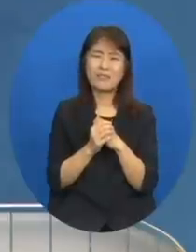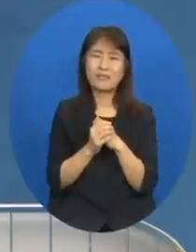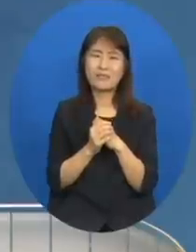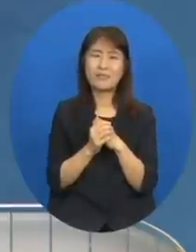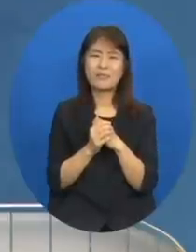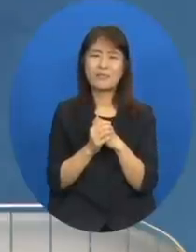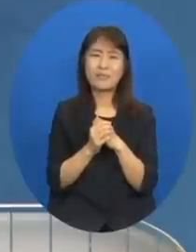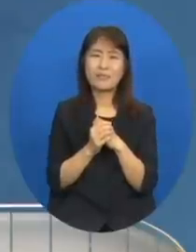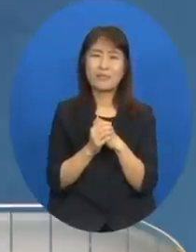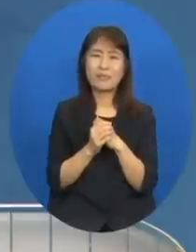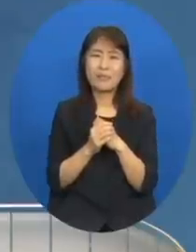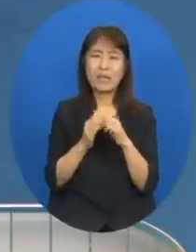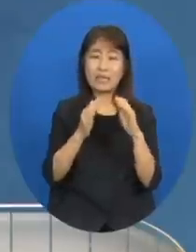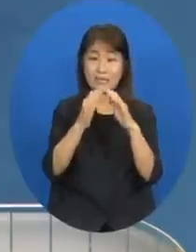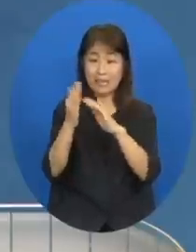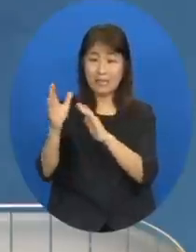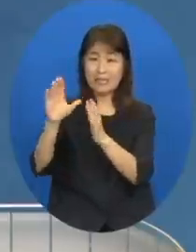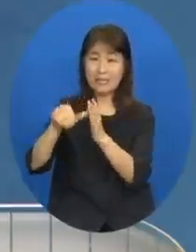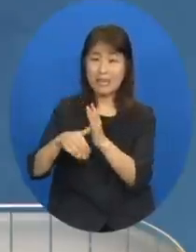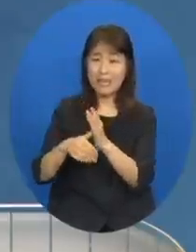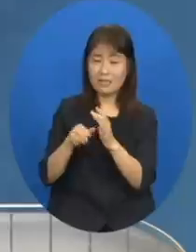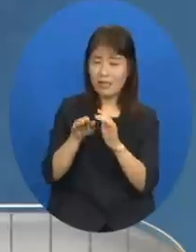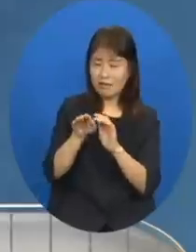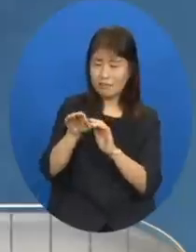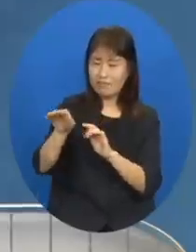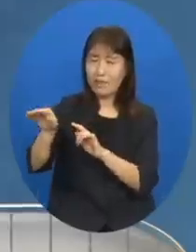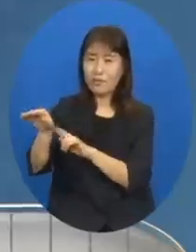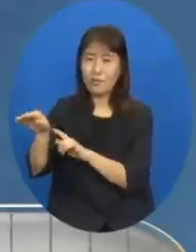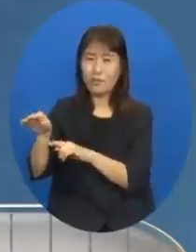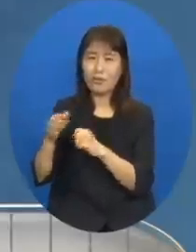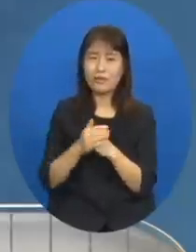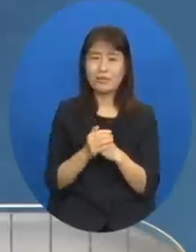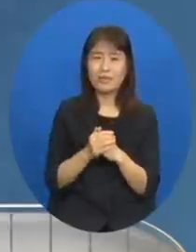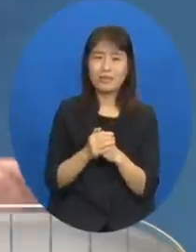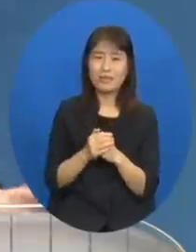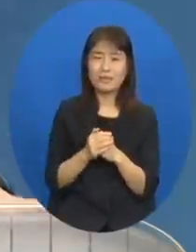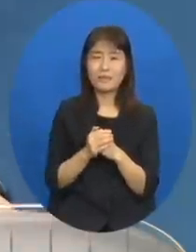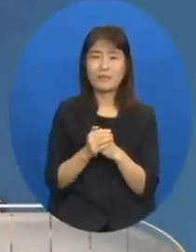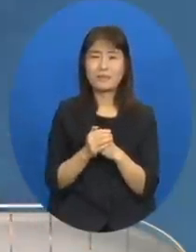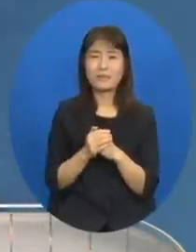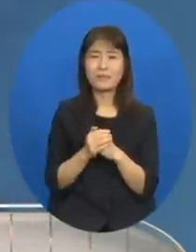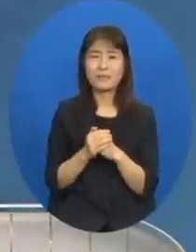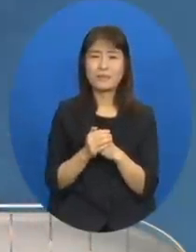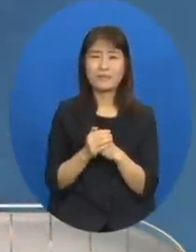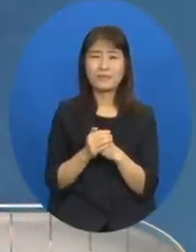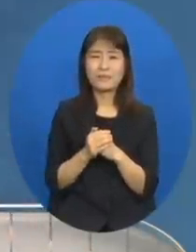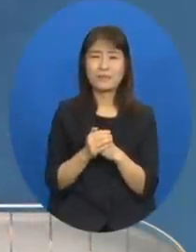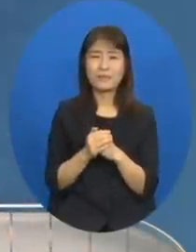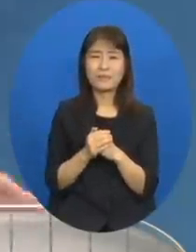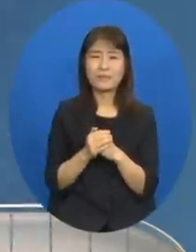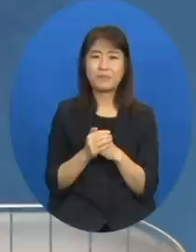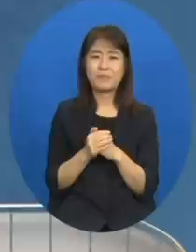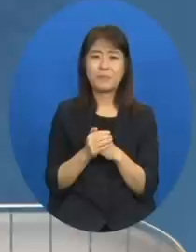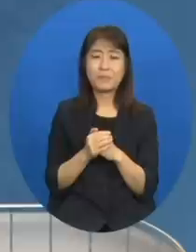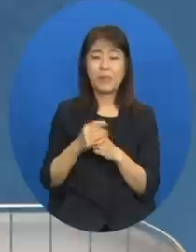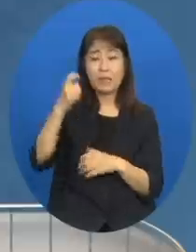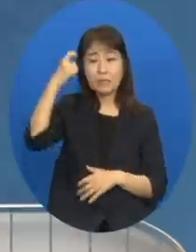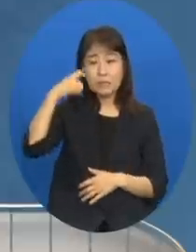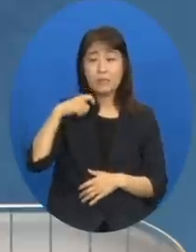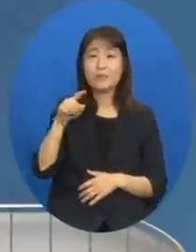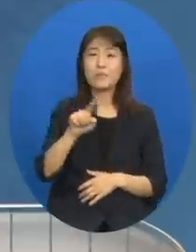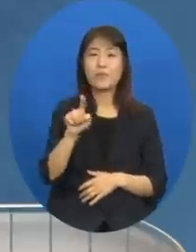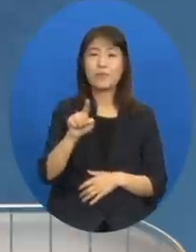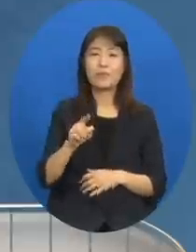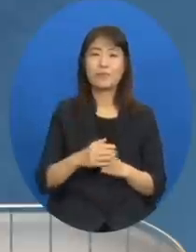이삿짐 차가 나가고 저희 차가 이제 사택을 지나서 내려갈 때 그런 느낌이